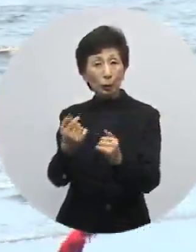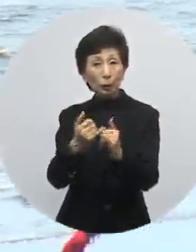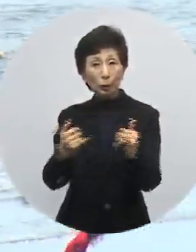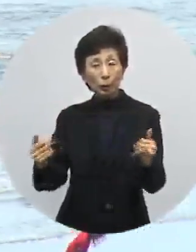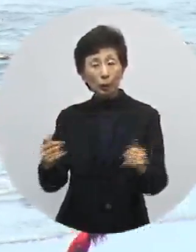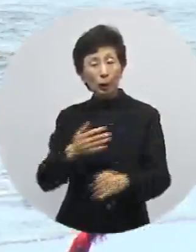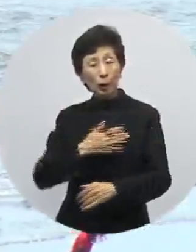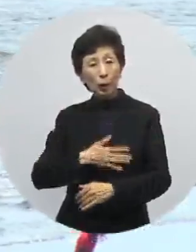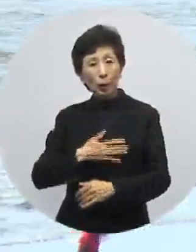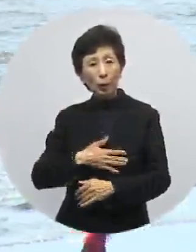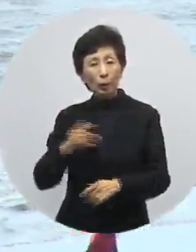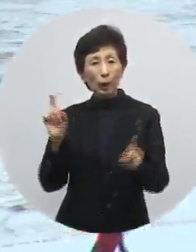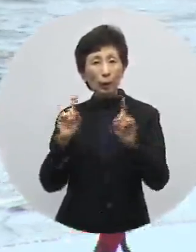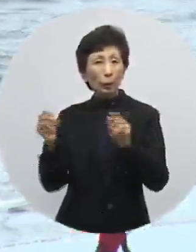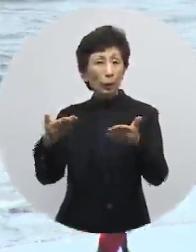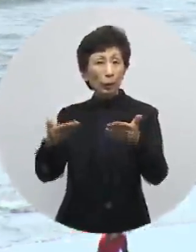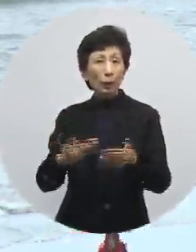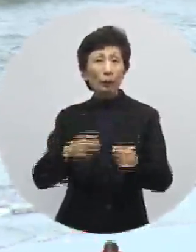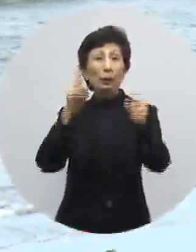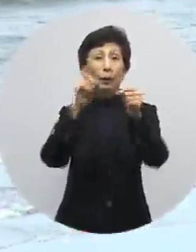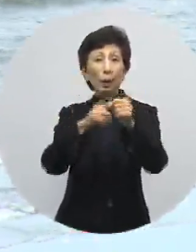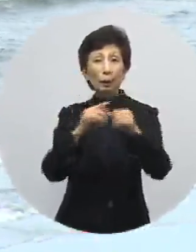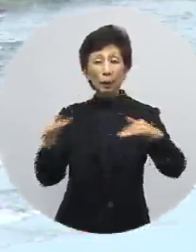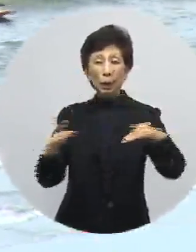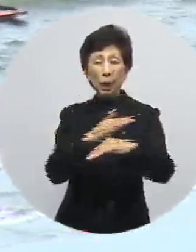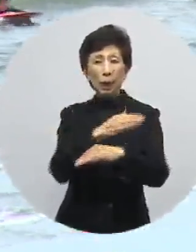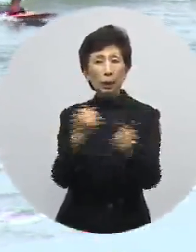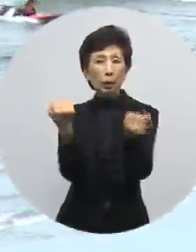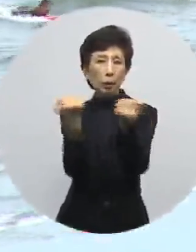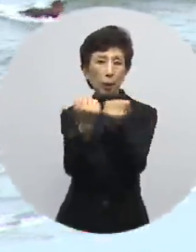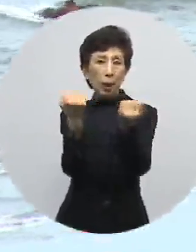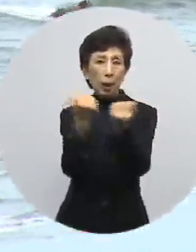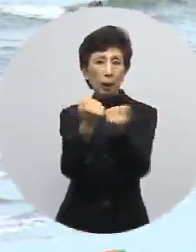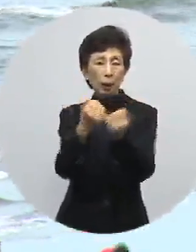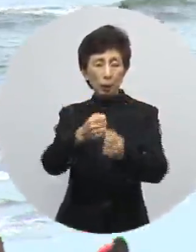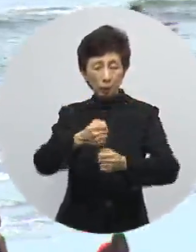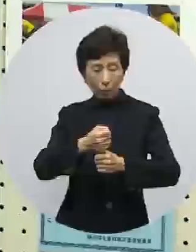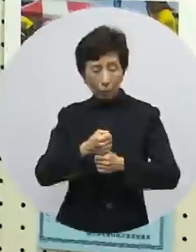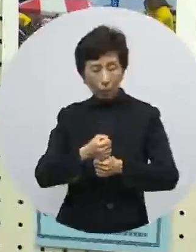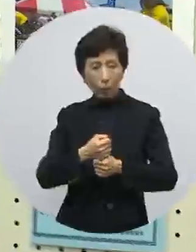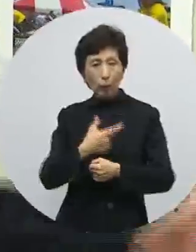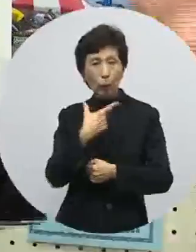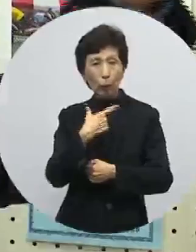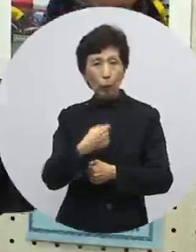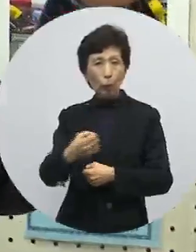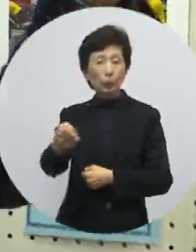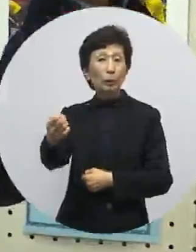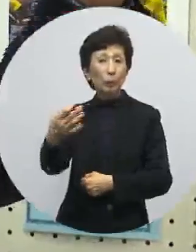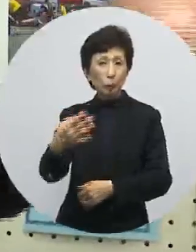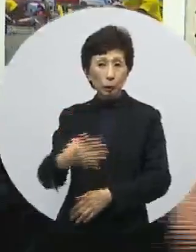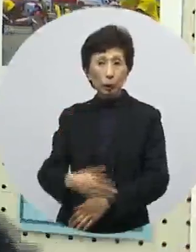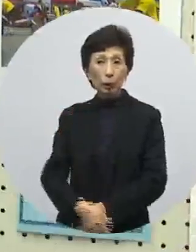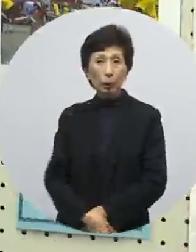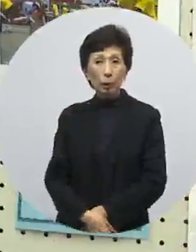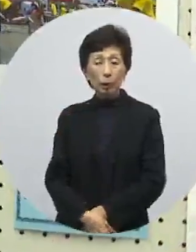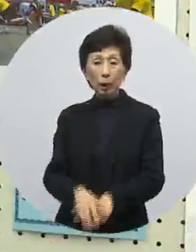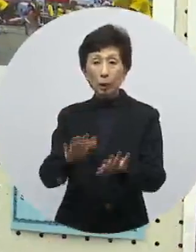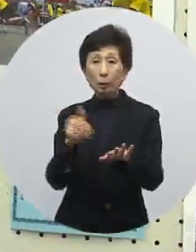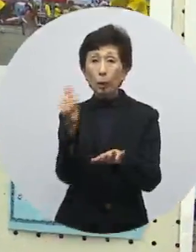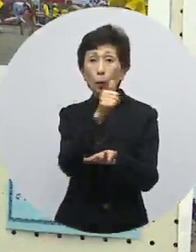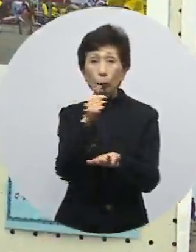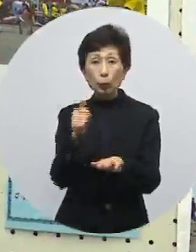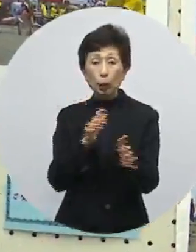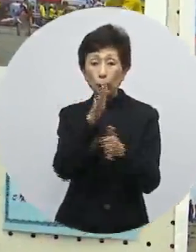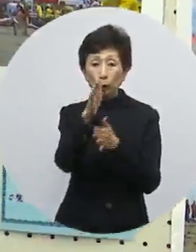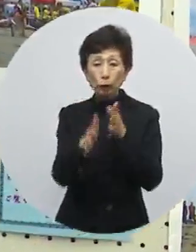く過ごしてもらうため、海岸でのマナーを守ってもらいたいと願っています。 今ご紹介したス